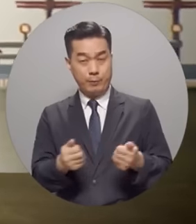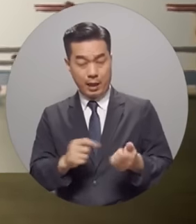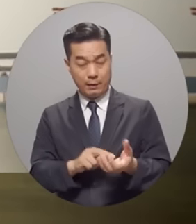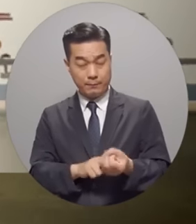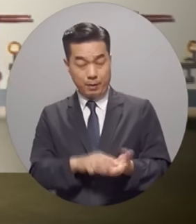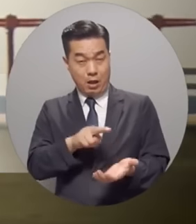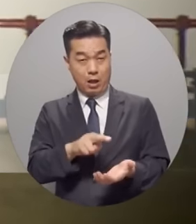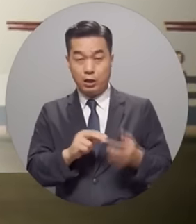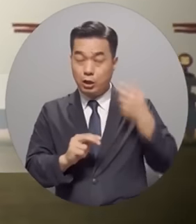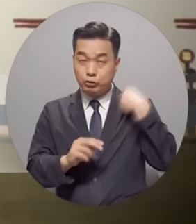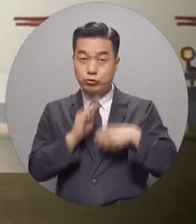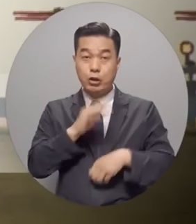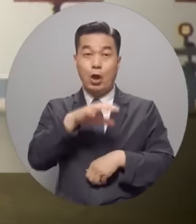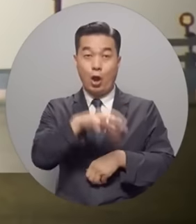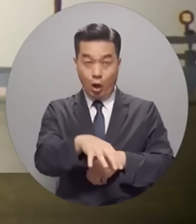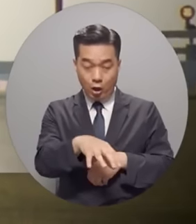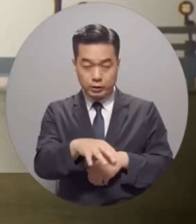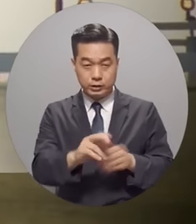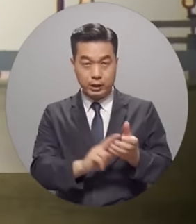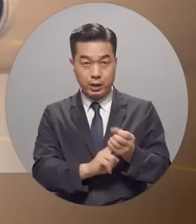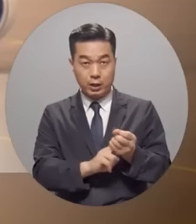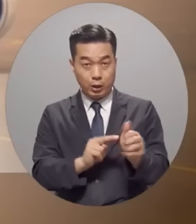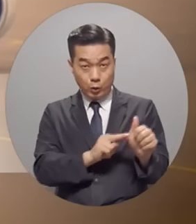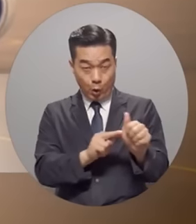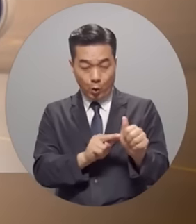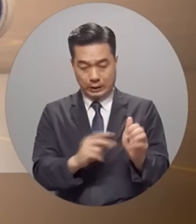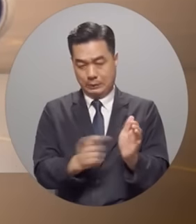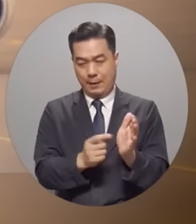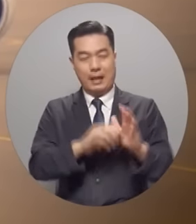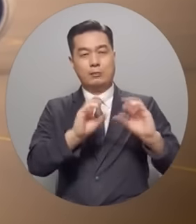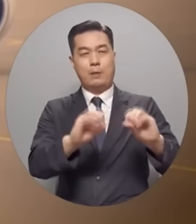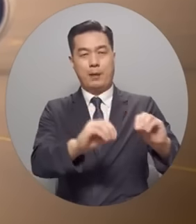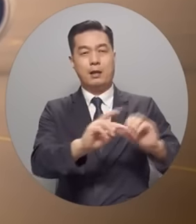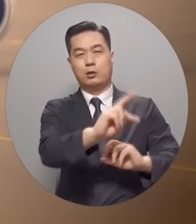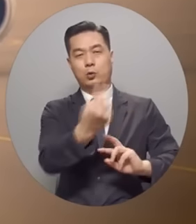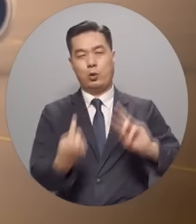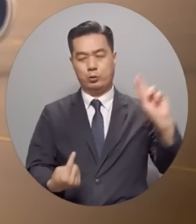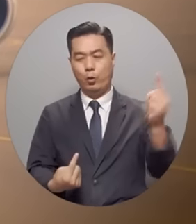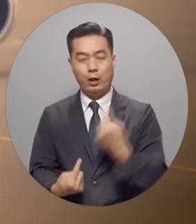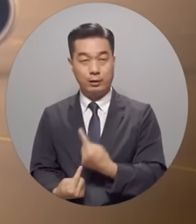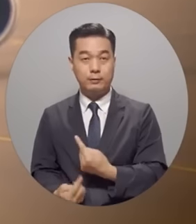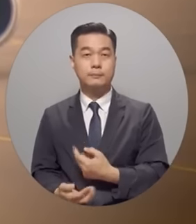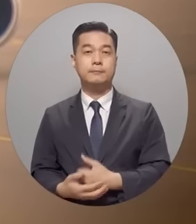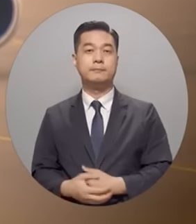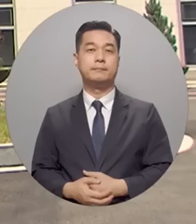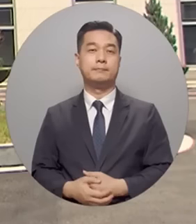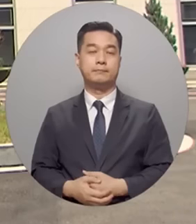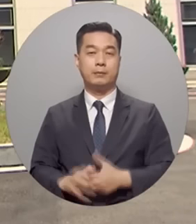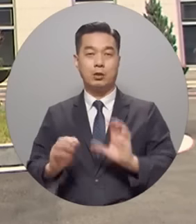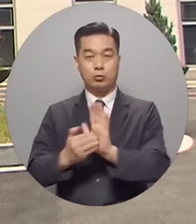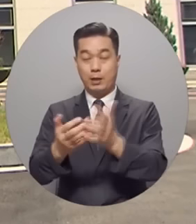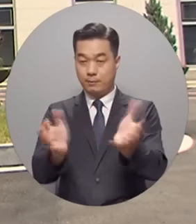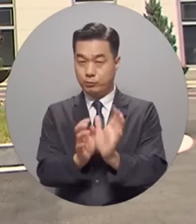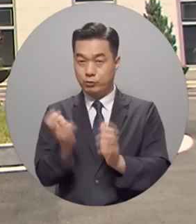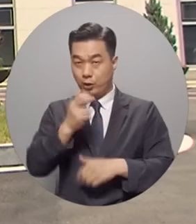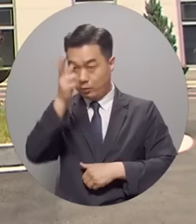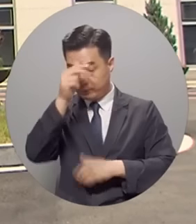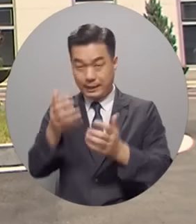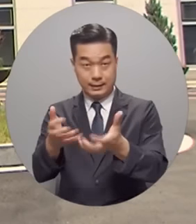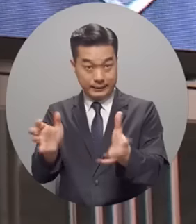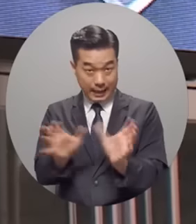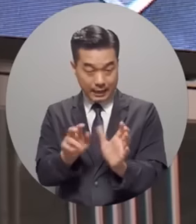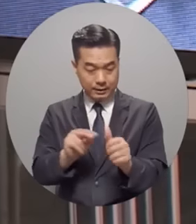된 중국 현지 블랙 요원들은 활동을 중단하고 급히 귀국했습니다. 국방부 검찰단은